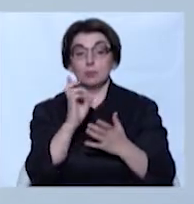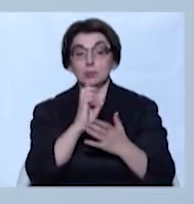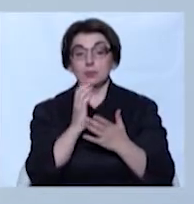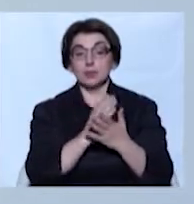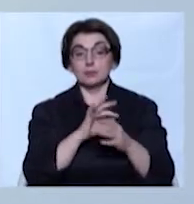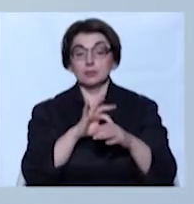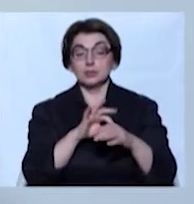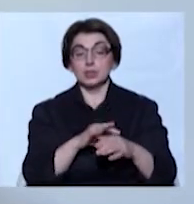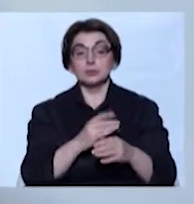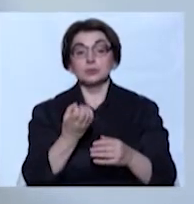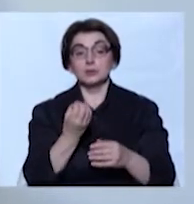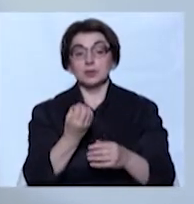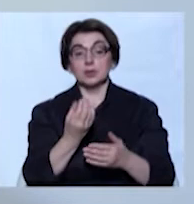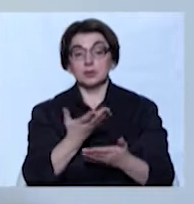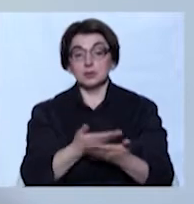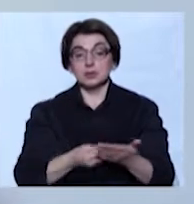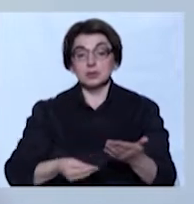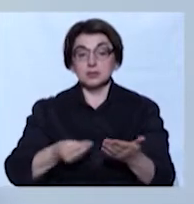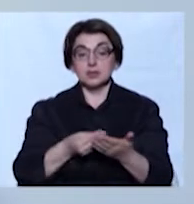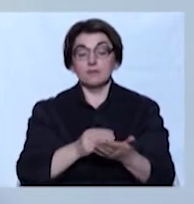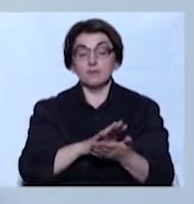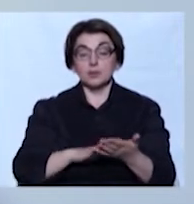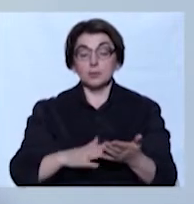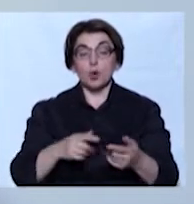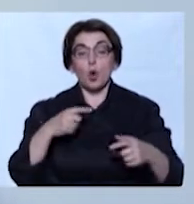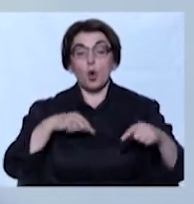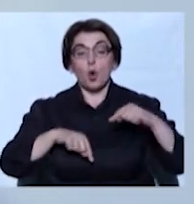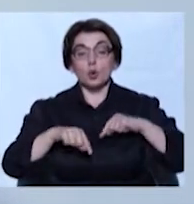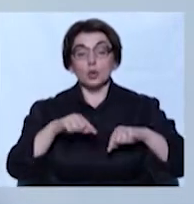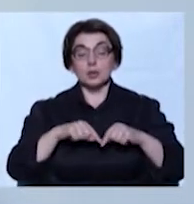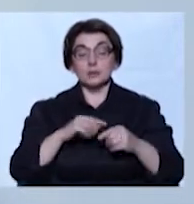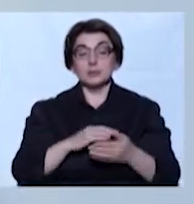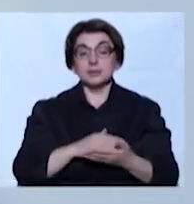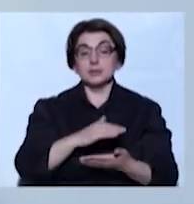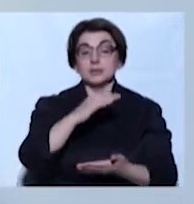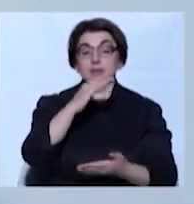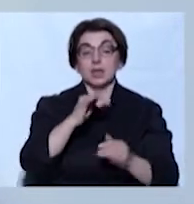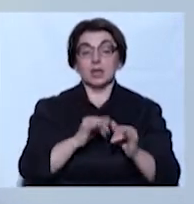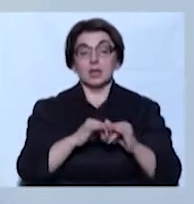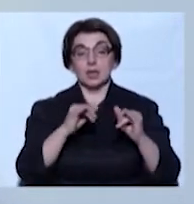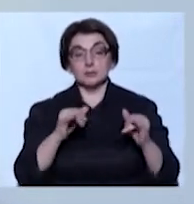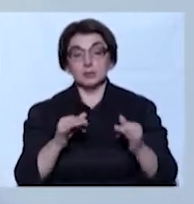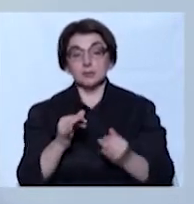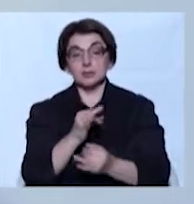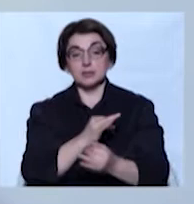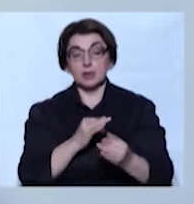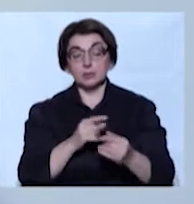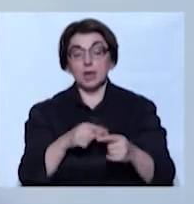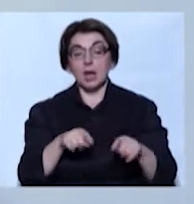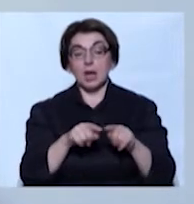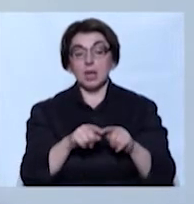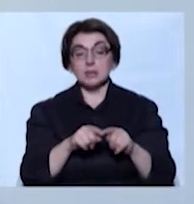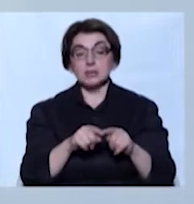ჩვენ კვლავ აგრძელებთ დღეს ორგანიზმების ზრდა განვითარებასა და გამრავლებაზე საუბარს და განვიხილავთ